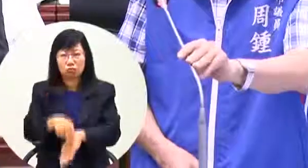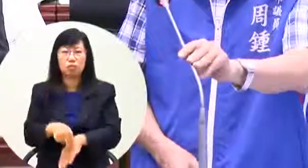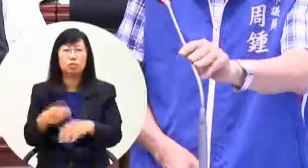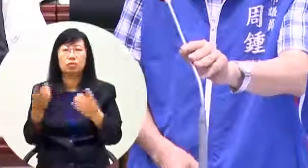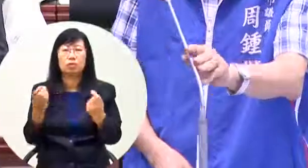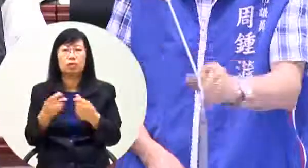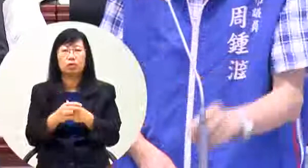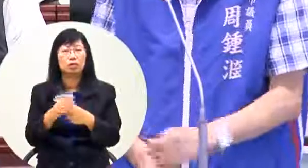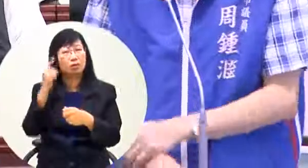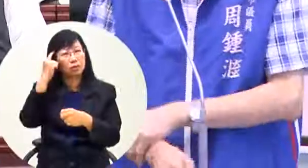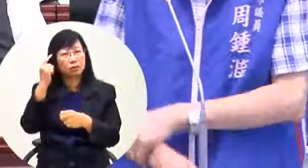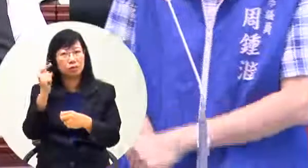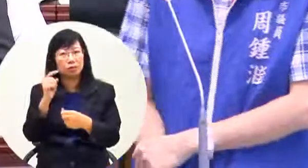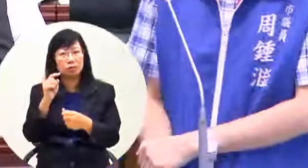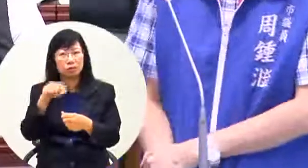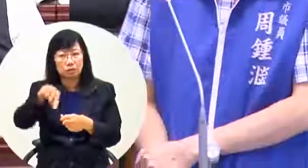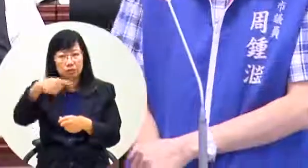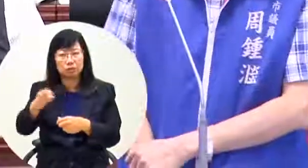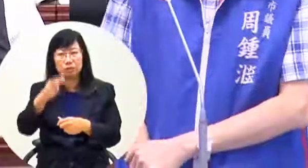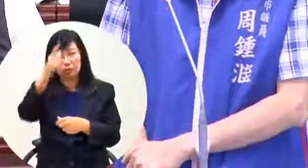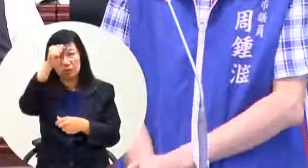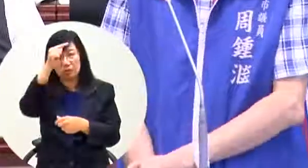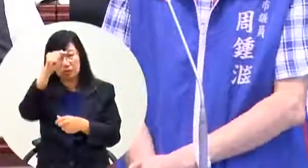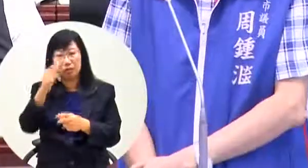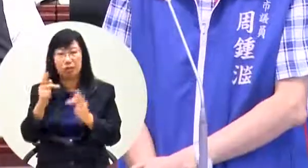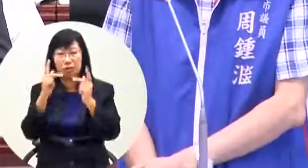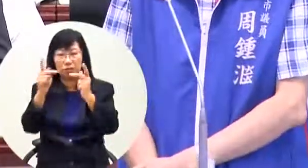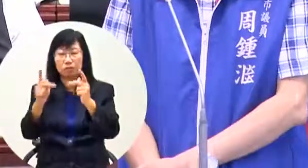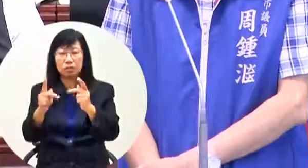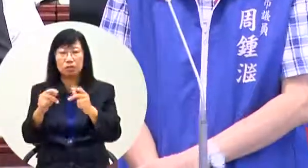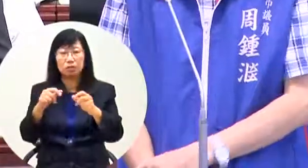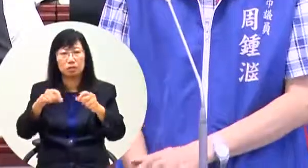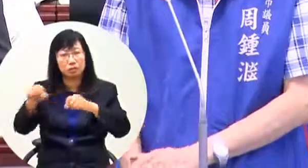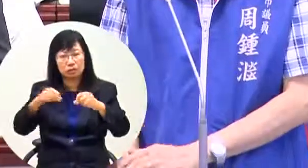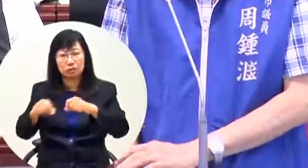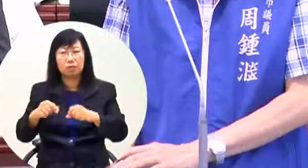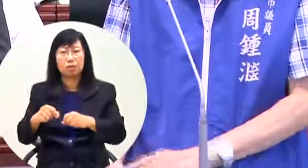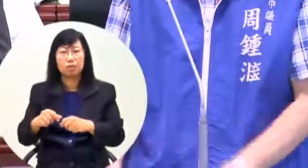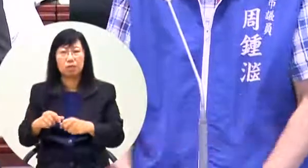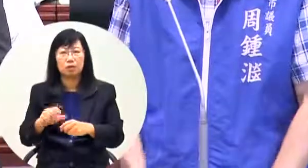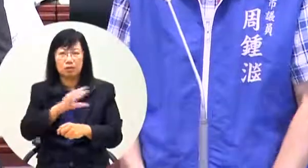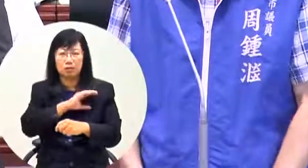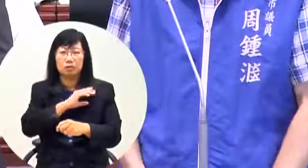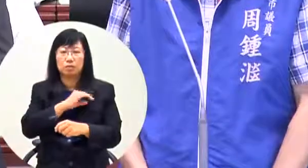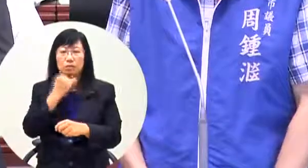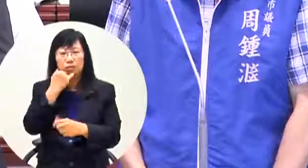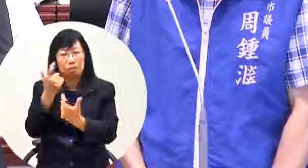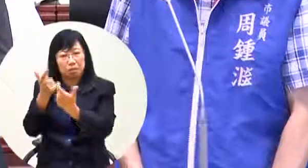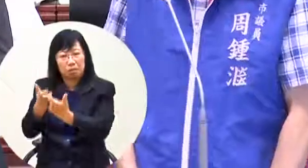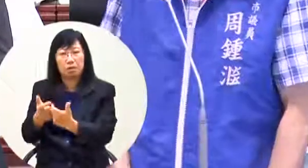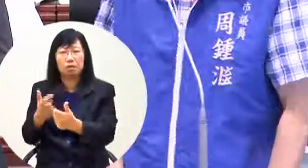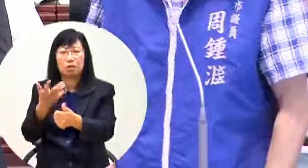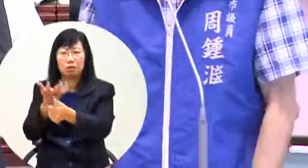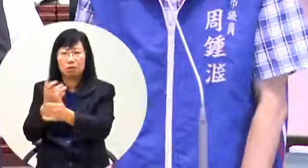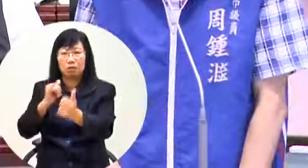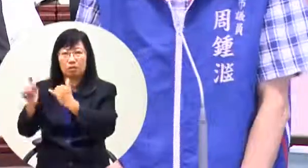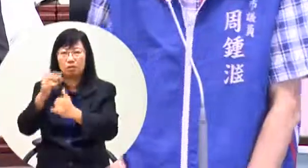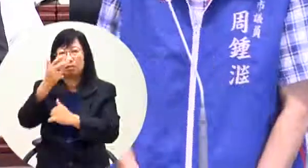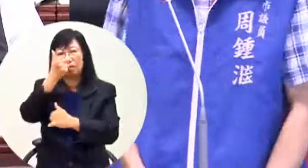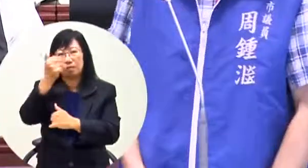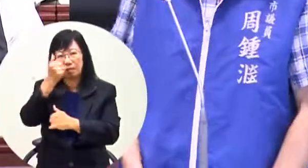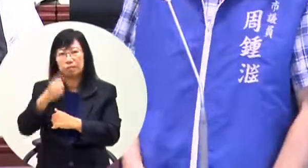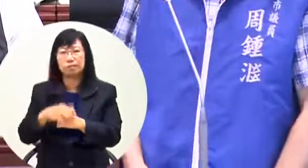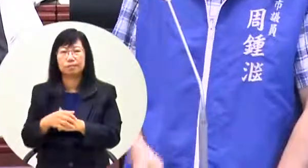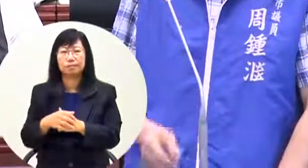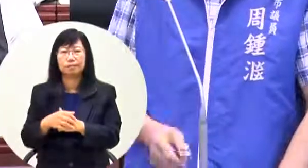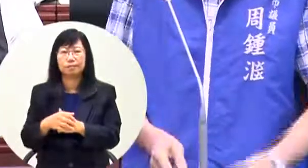间上面许可，当然应该要做到更便民，让人家更容易亲近这一个捷运。那我希望这一个捷运局在未来规划的时